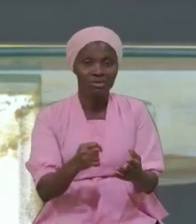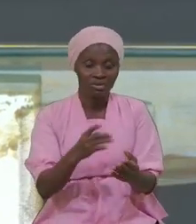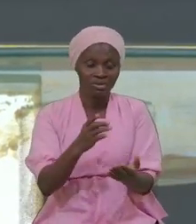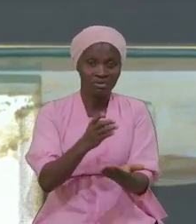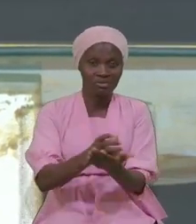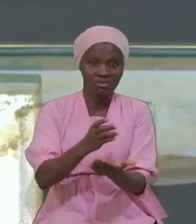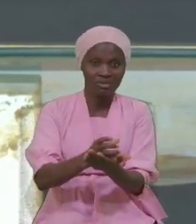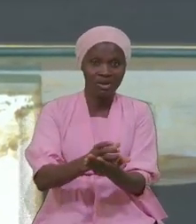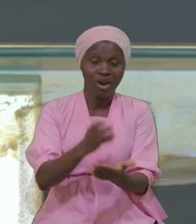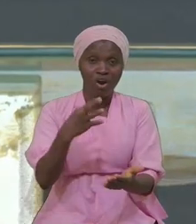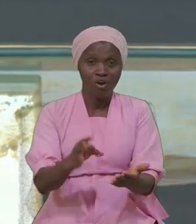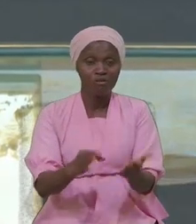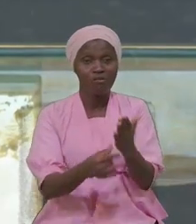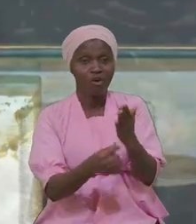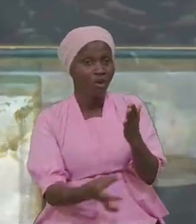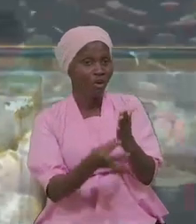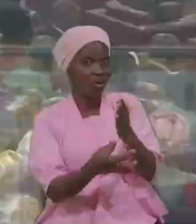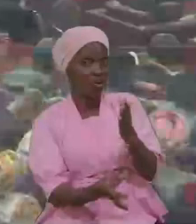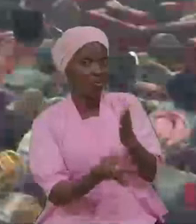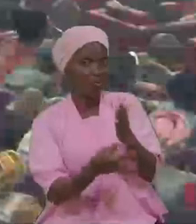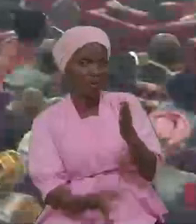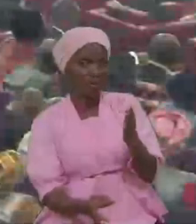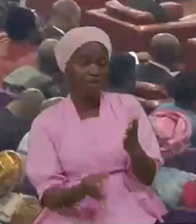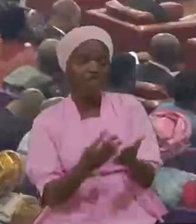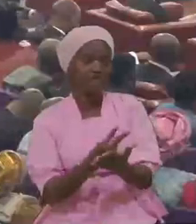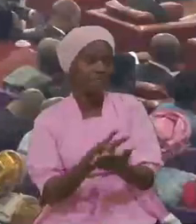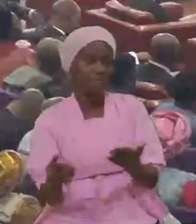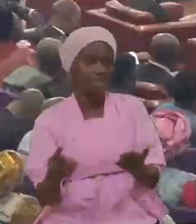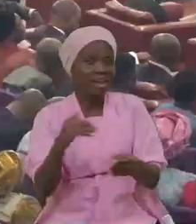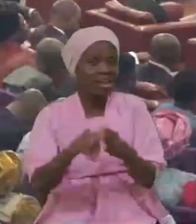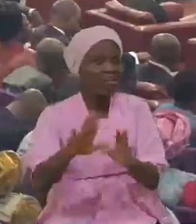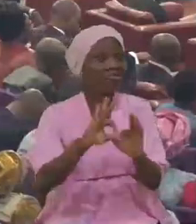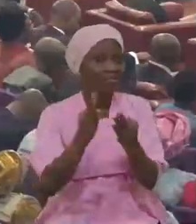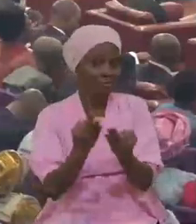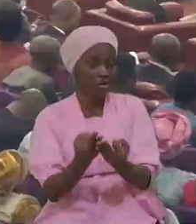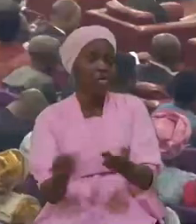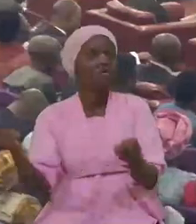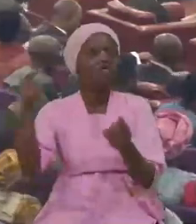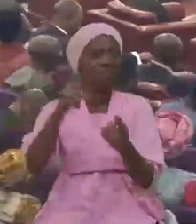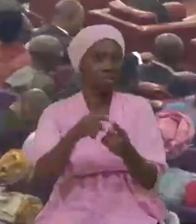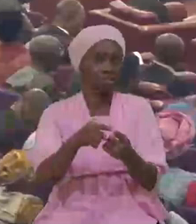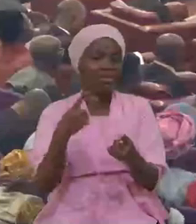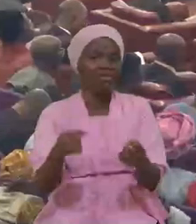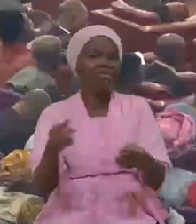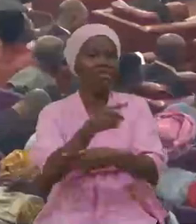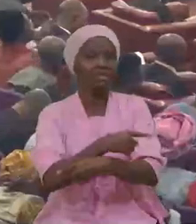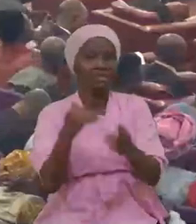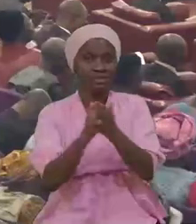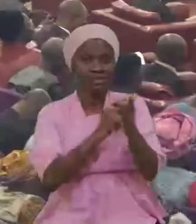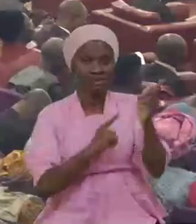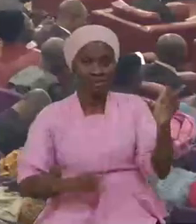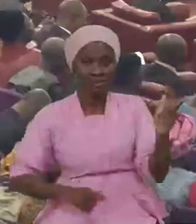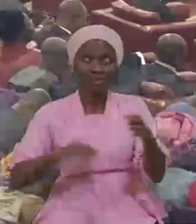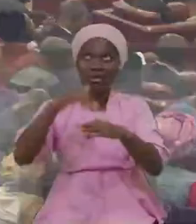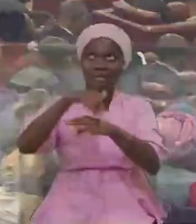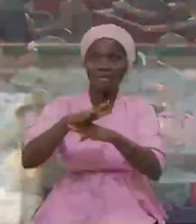diminuera point dans votre famille, dans votre vie. Jusqu'au jour où l'Éternel